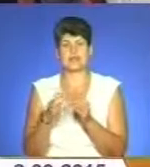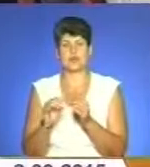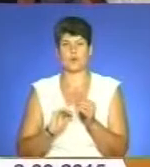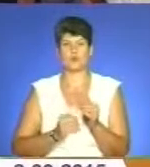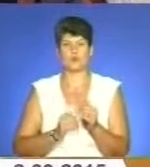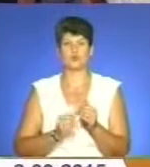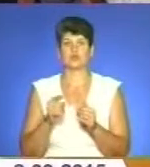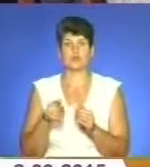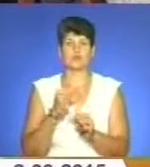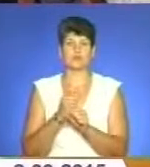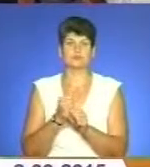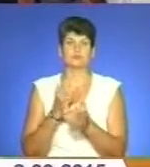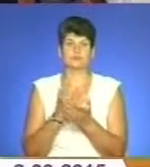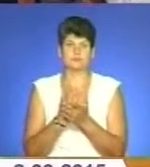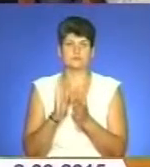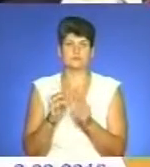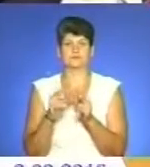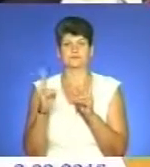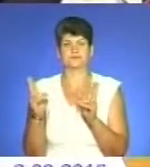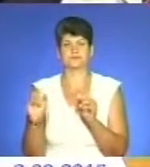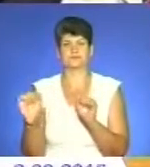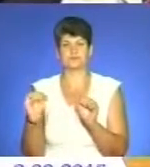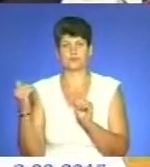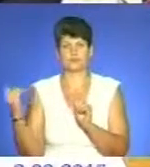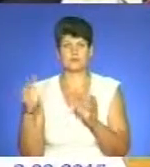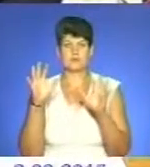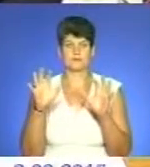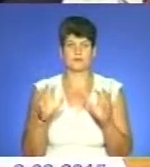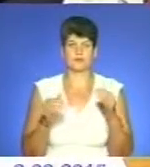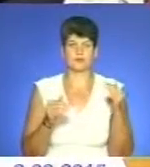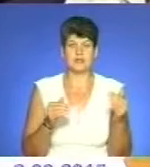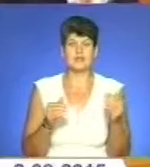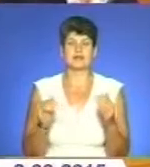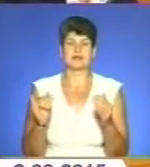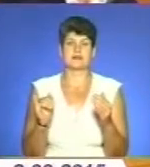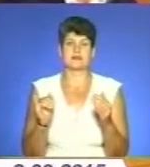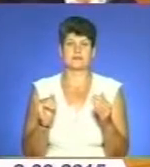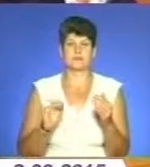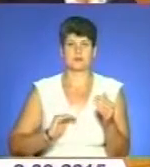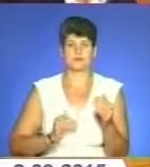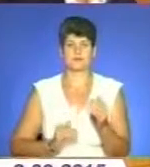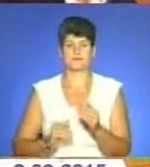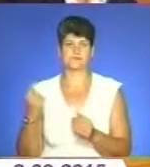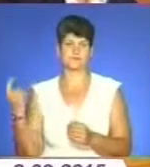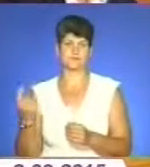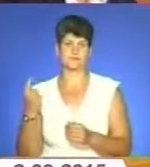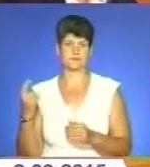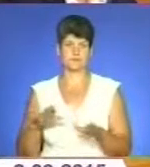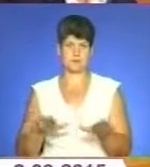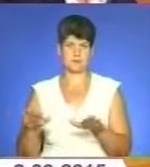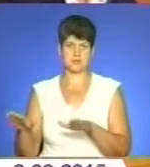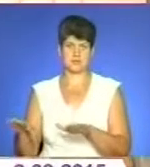така робота мала б стати містком між урядом, законодавчою владою та безпосередньо суб'єктами господарювання на